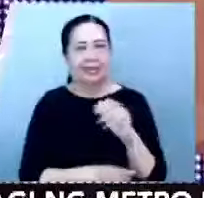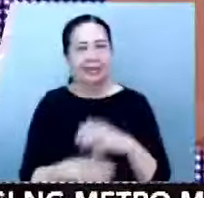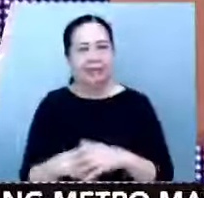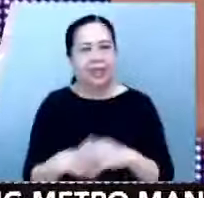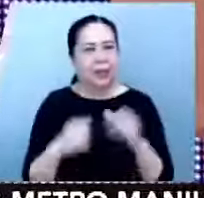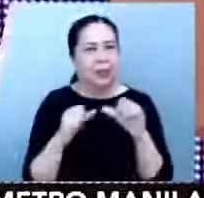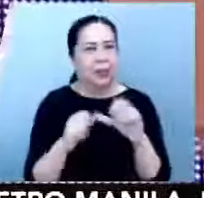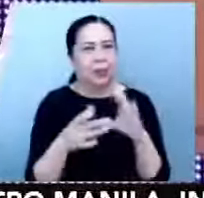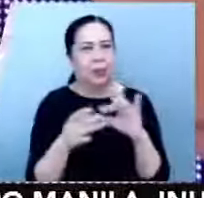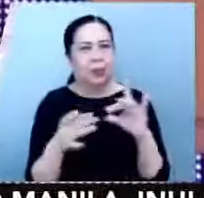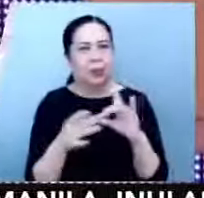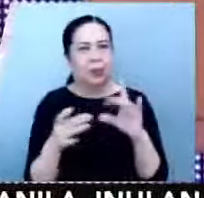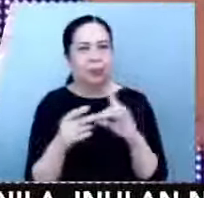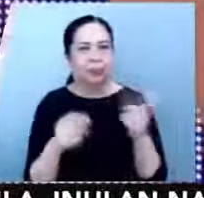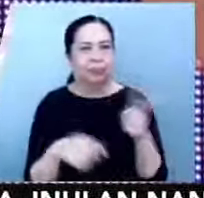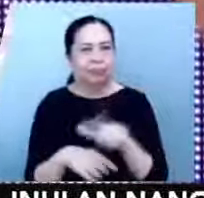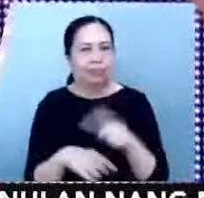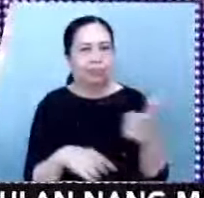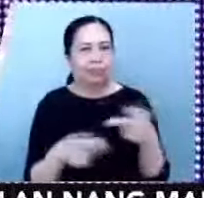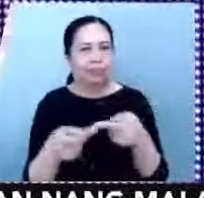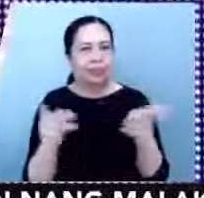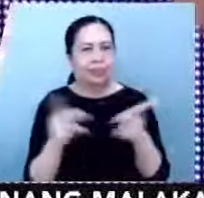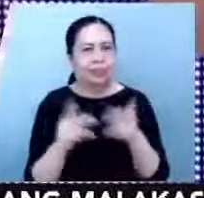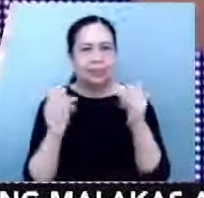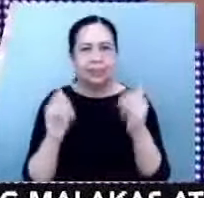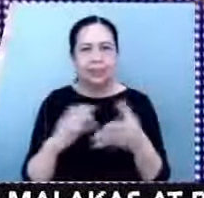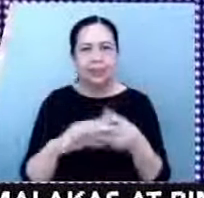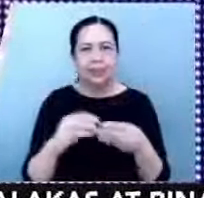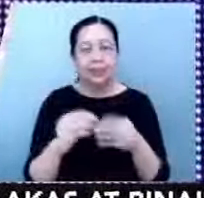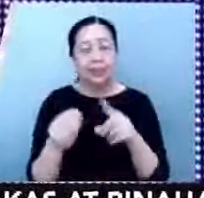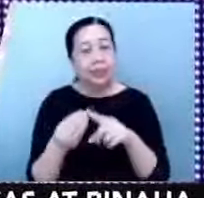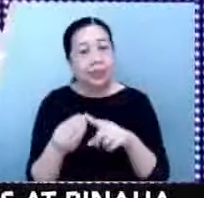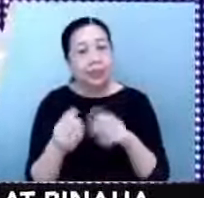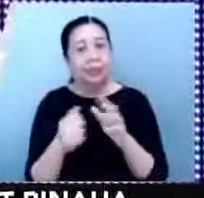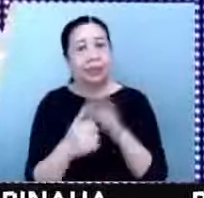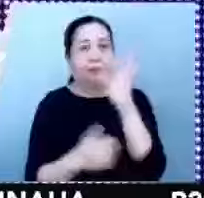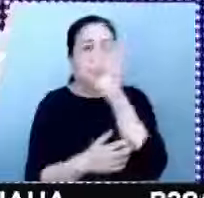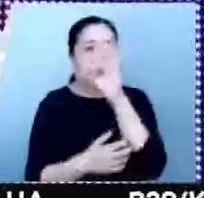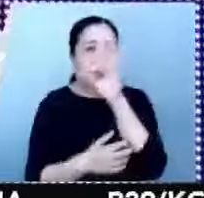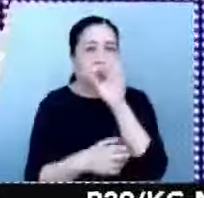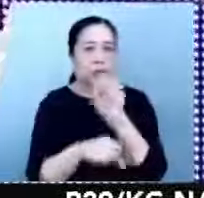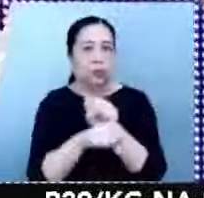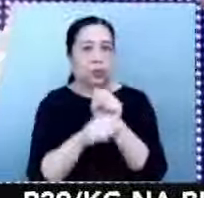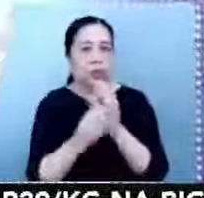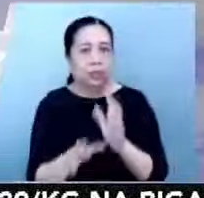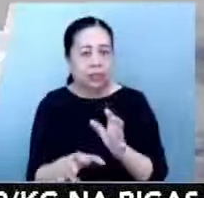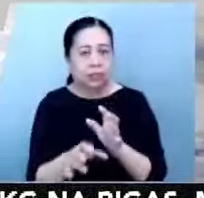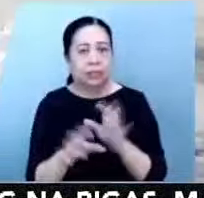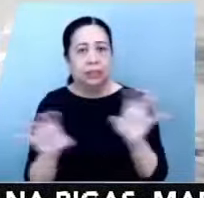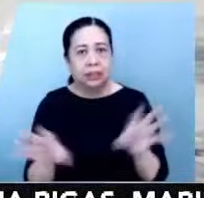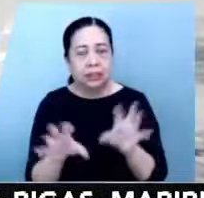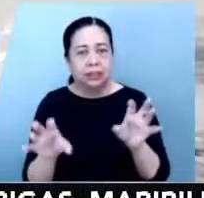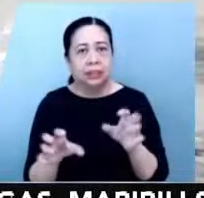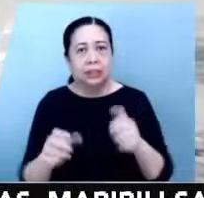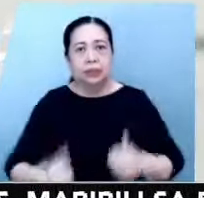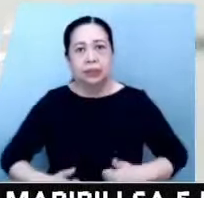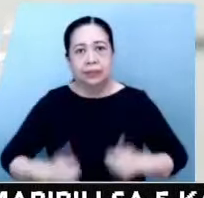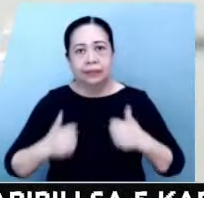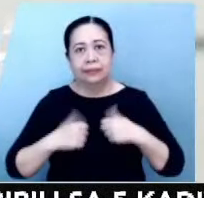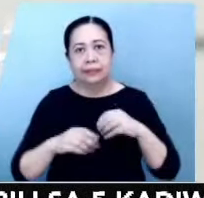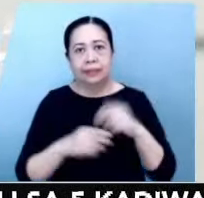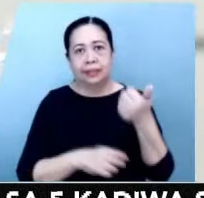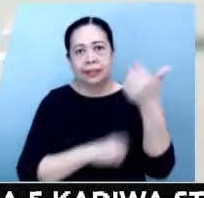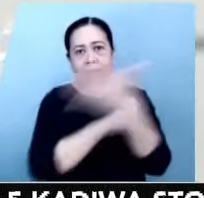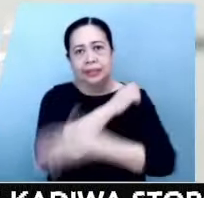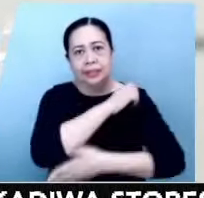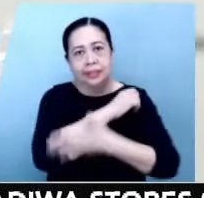lumilipat lang ng lugar, pero ganun pa rin, this is all about Filipino workers working and the living abroad. Gaya ng ipinakita